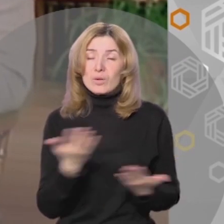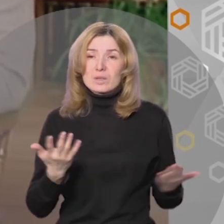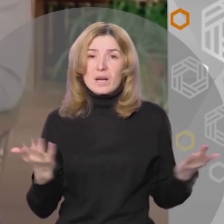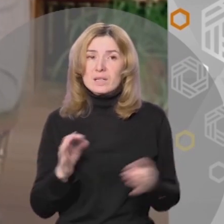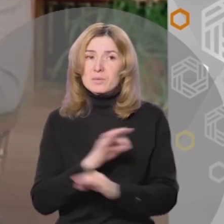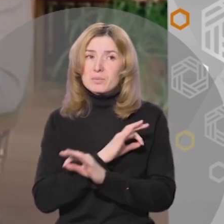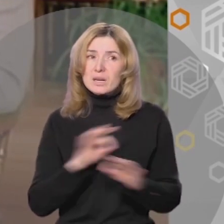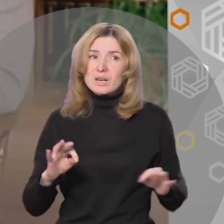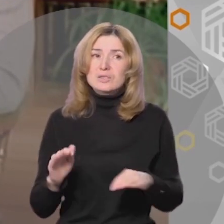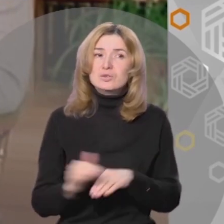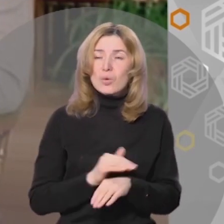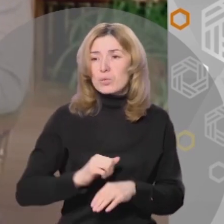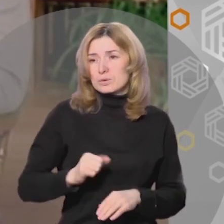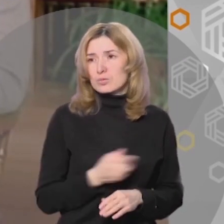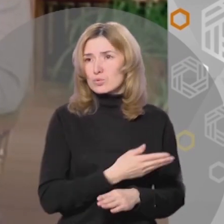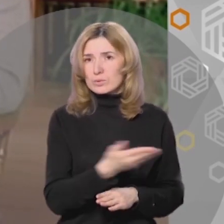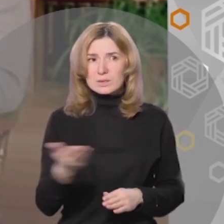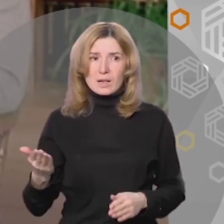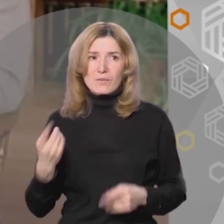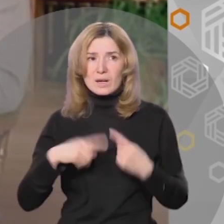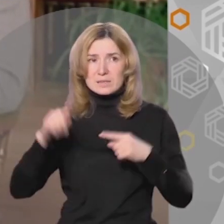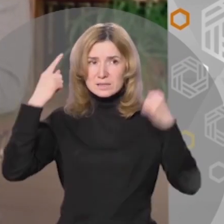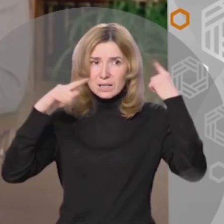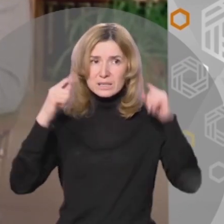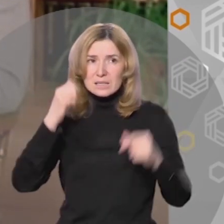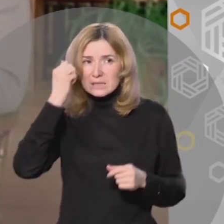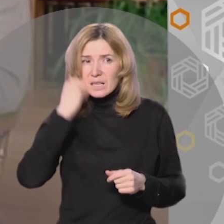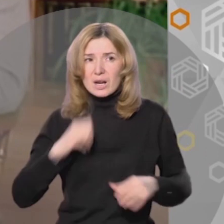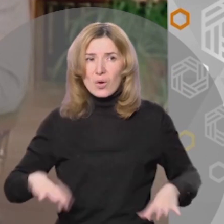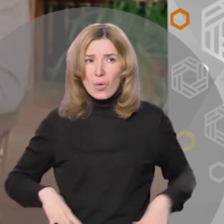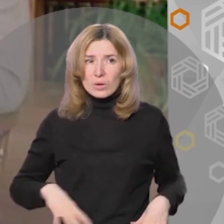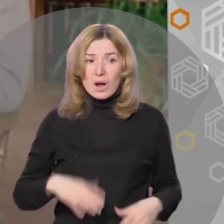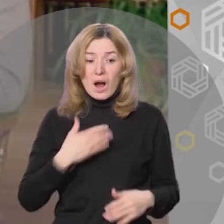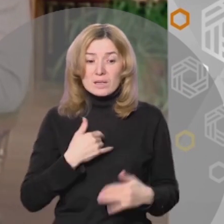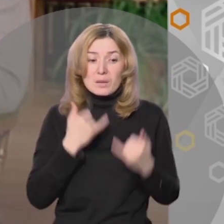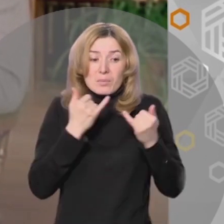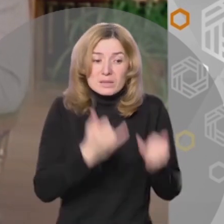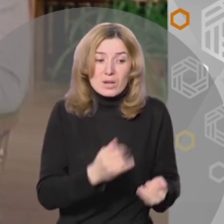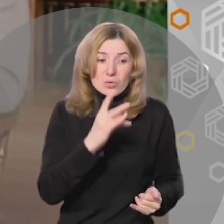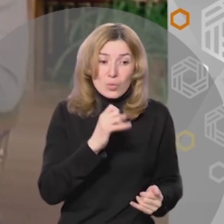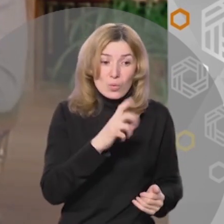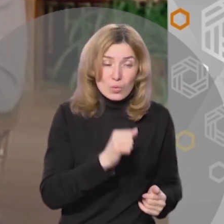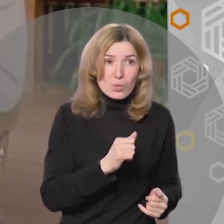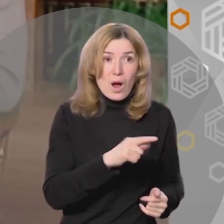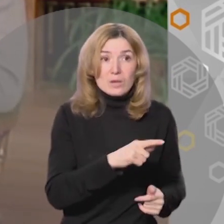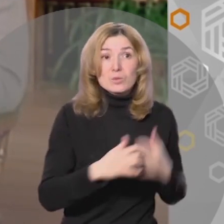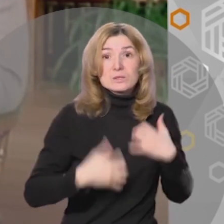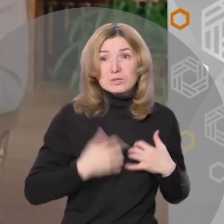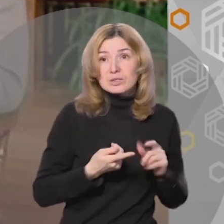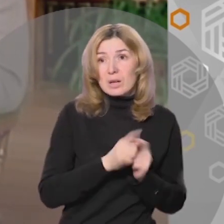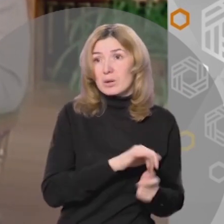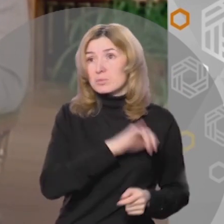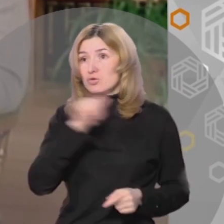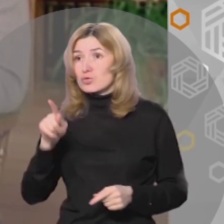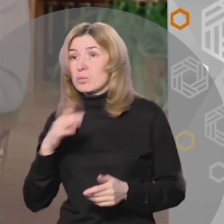Вот какие прекрасные и добрые друзья в этой сказке. Старый Орлик хотел порадовать Нюку подарком, а тот спешил к